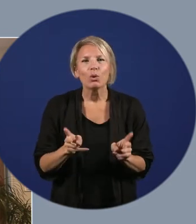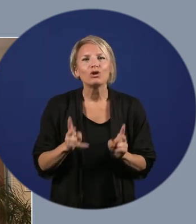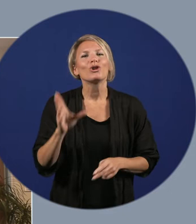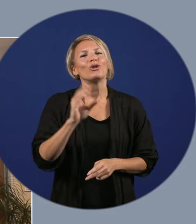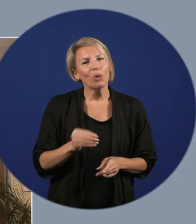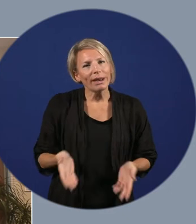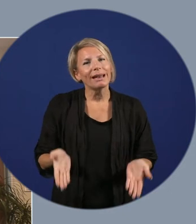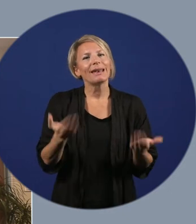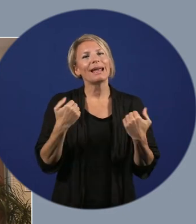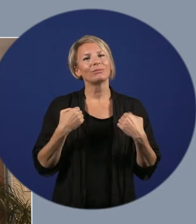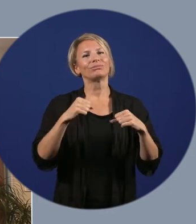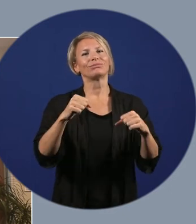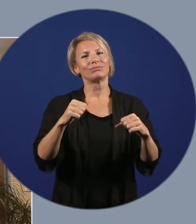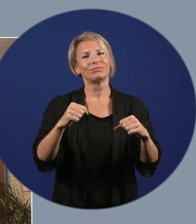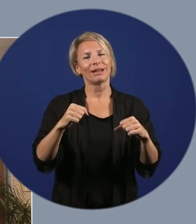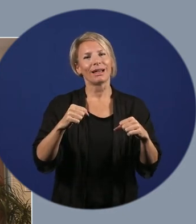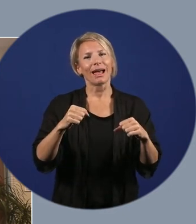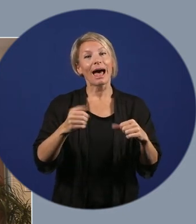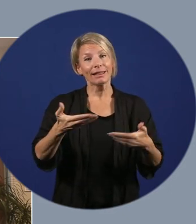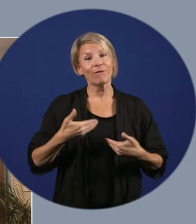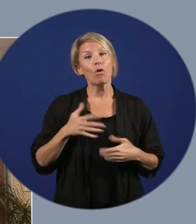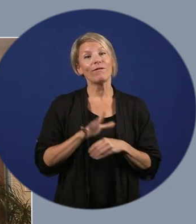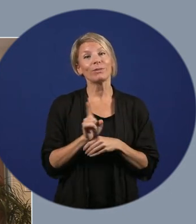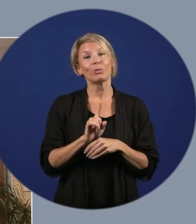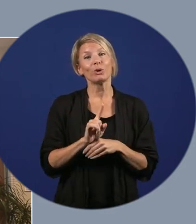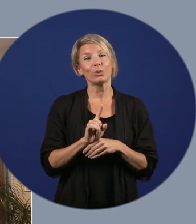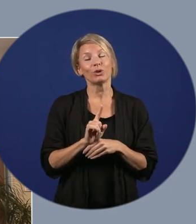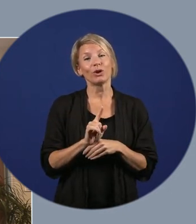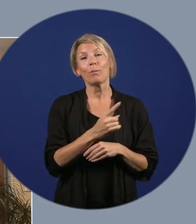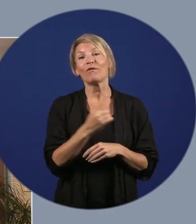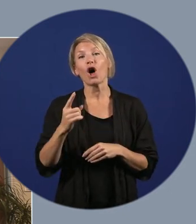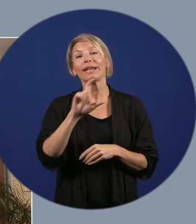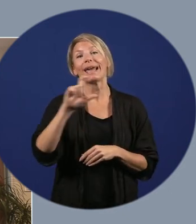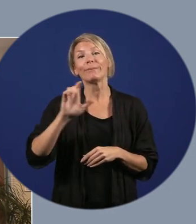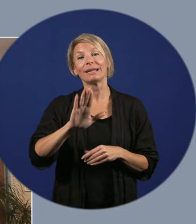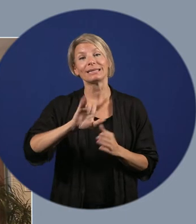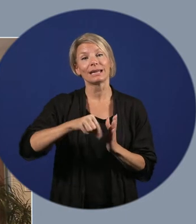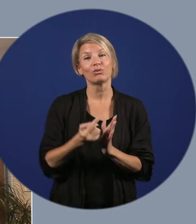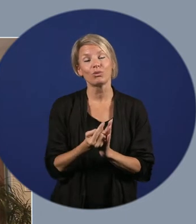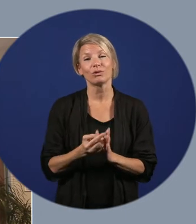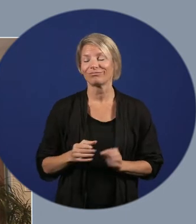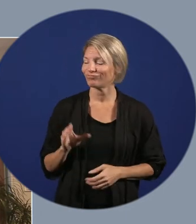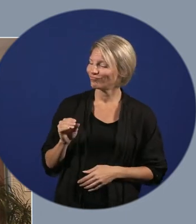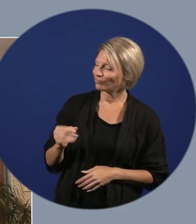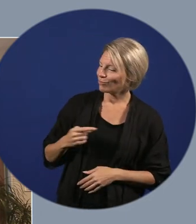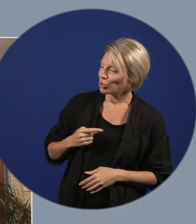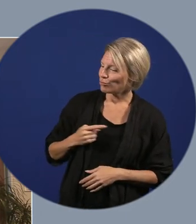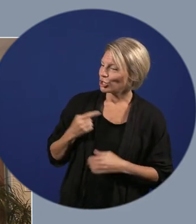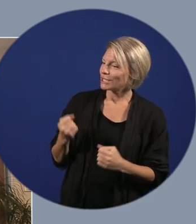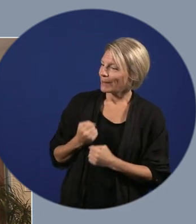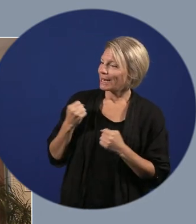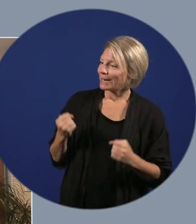mycket lätt att få en 15 minuter per lektion i varje ämne, det skulle jag säga. Ja, ja men mycket, mycket spännande.